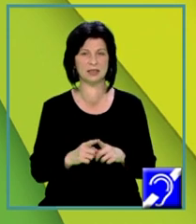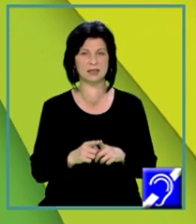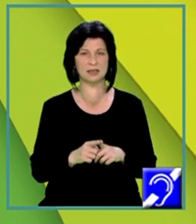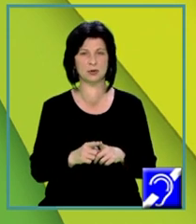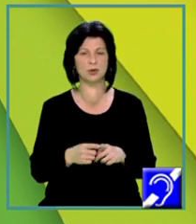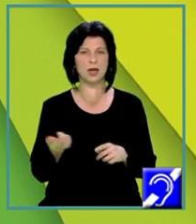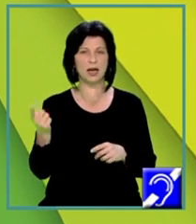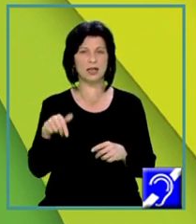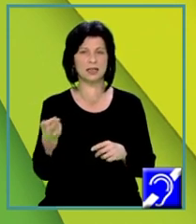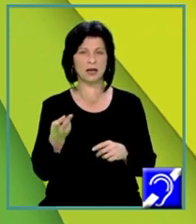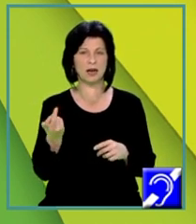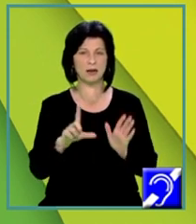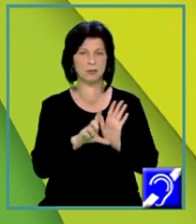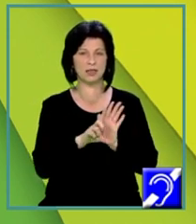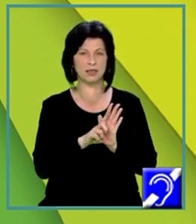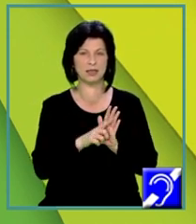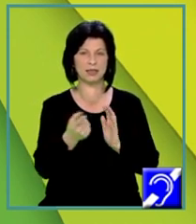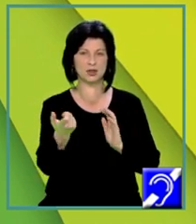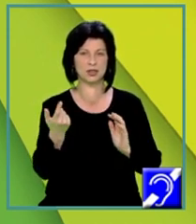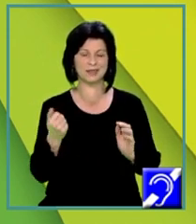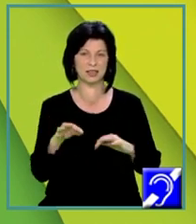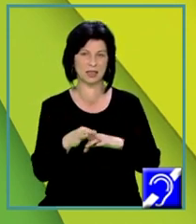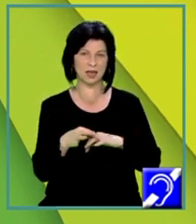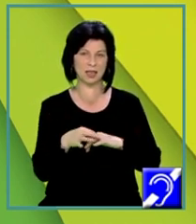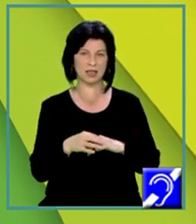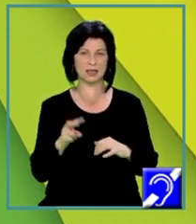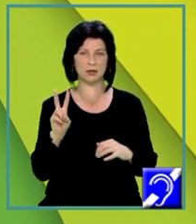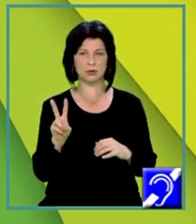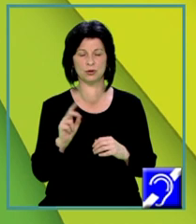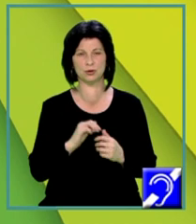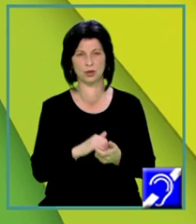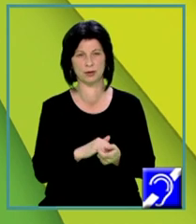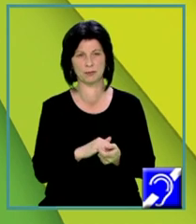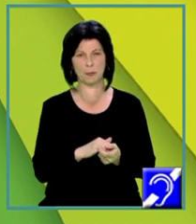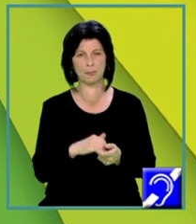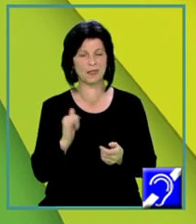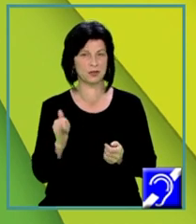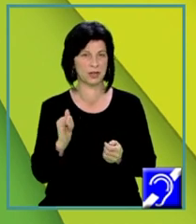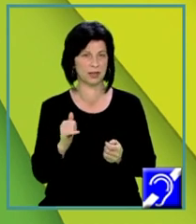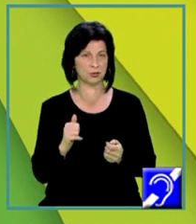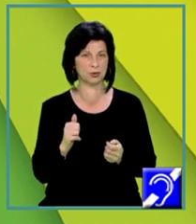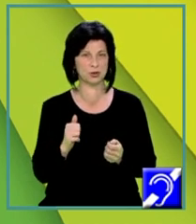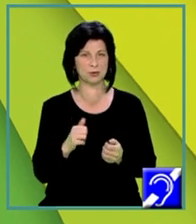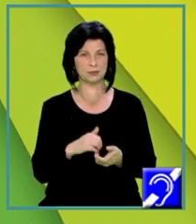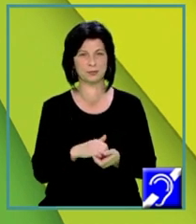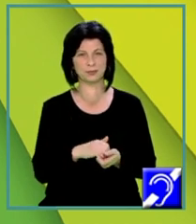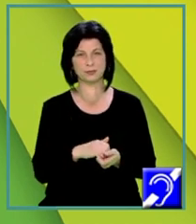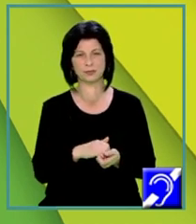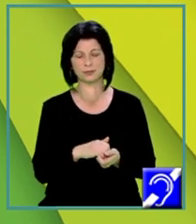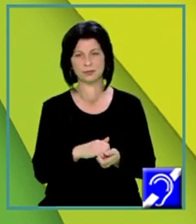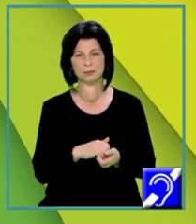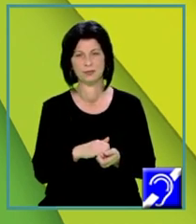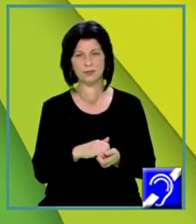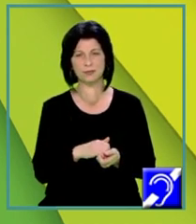ale ambelor legi din al doilea inel și atunci aici alimente naturale jos de patru și aici unu